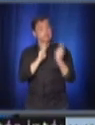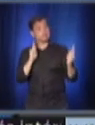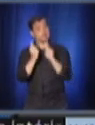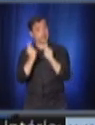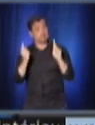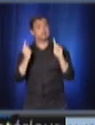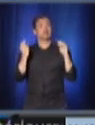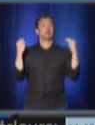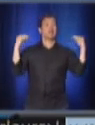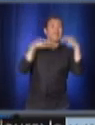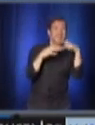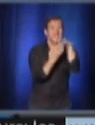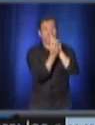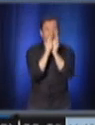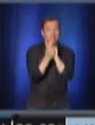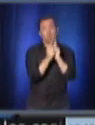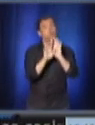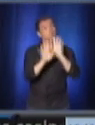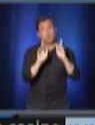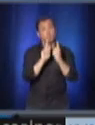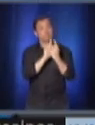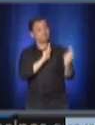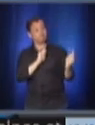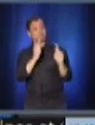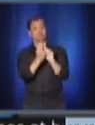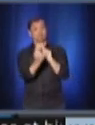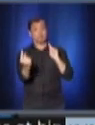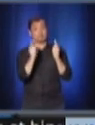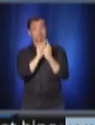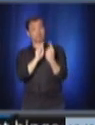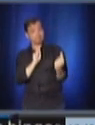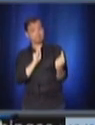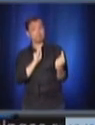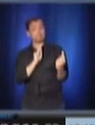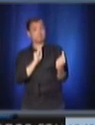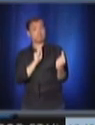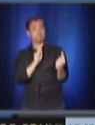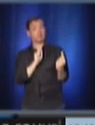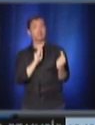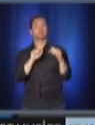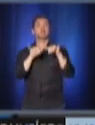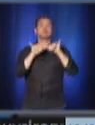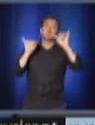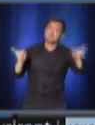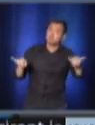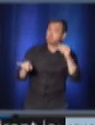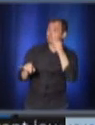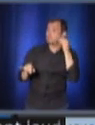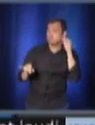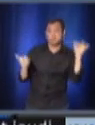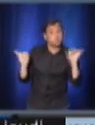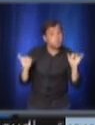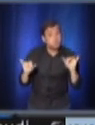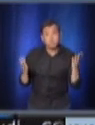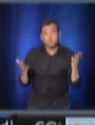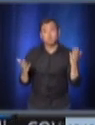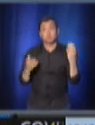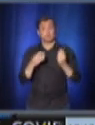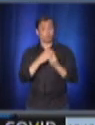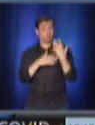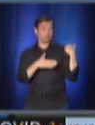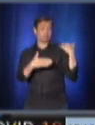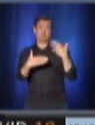Commencez pas à vous rapprocher à l'intérieur des 2 mètres. Je ne crois pas que quiconque voudrait revivre le confinement, n'est-ce